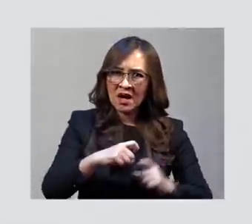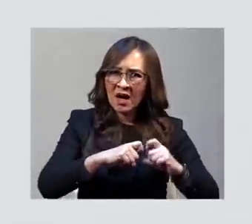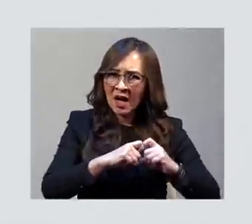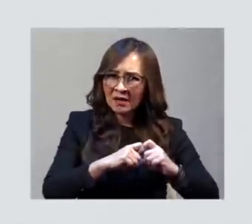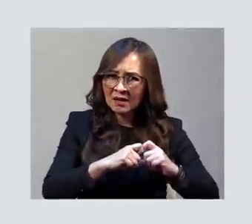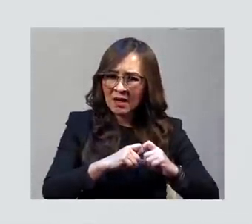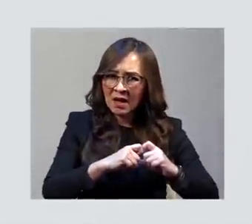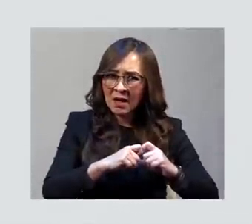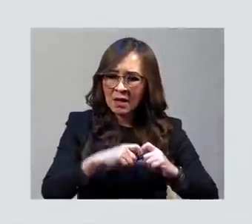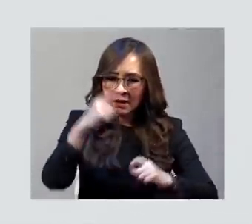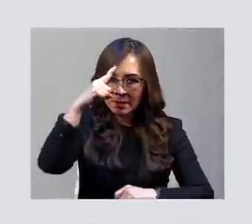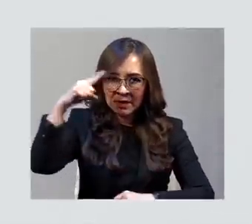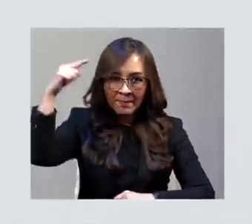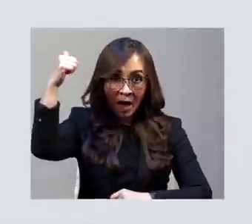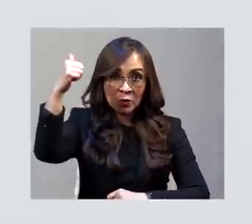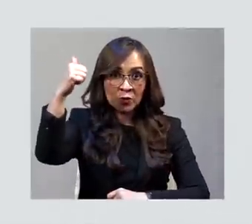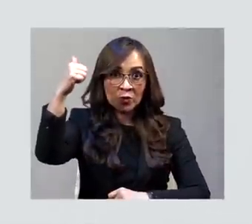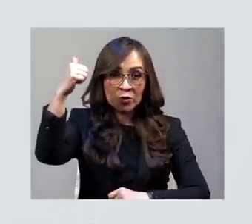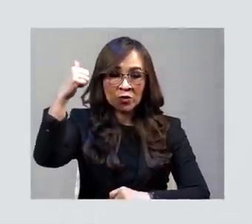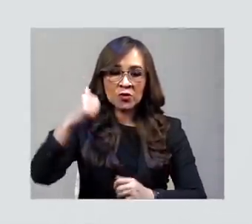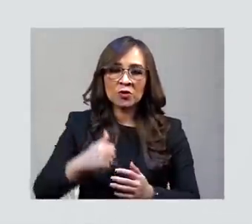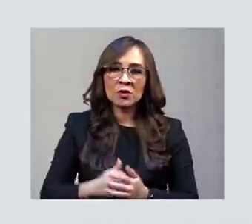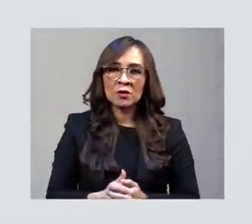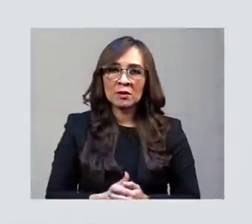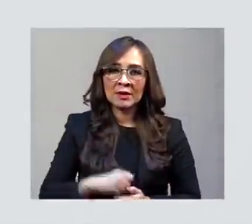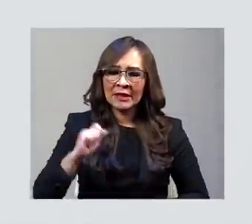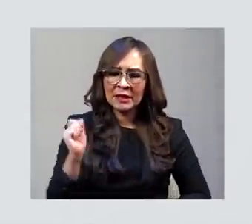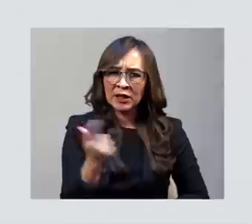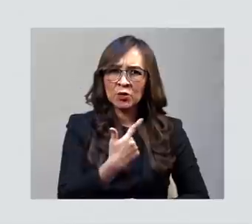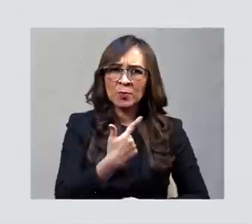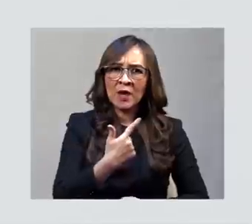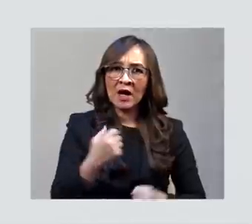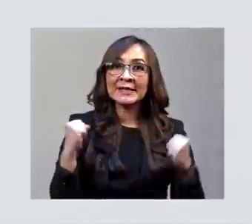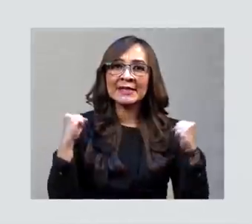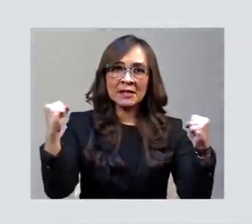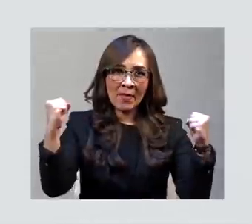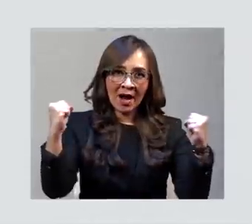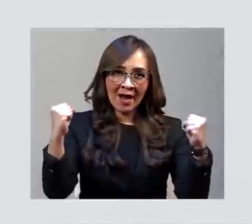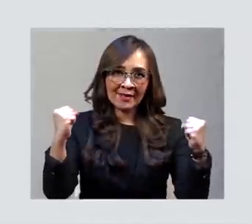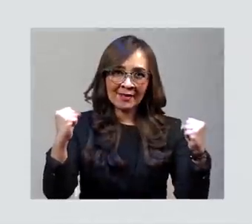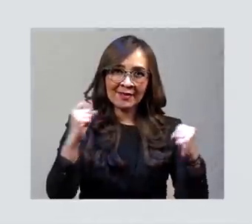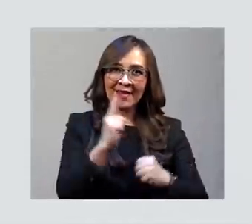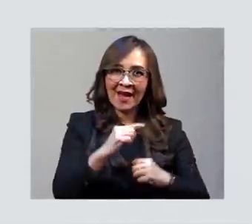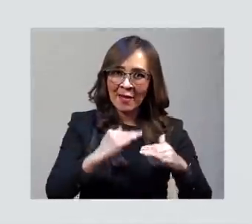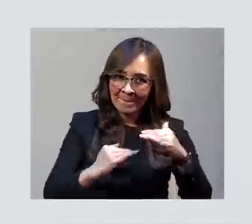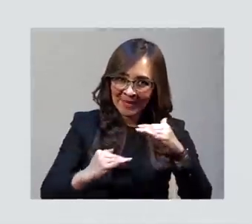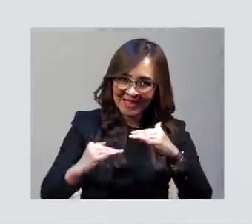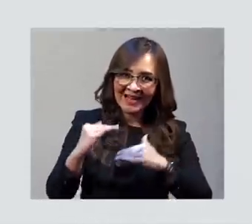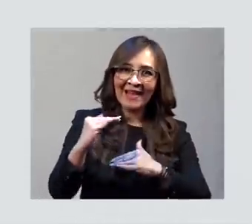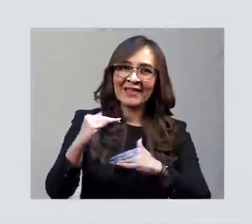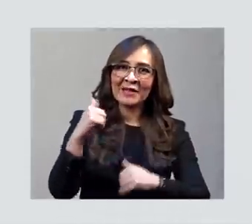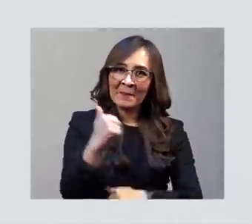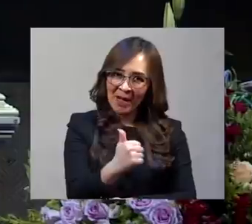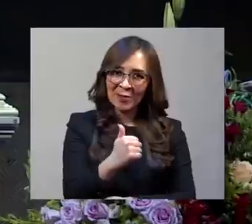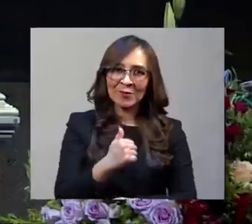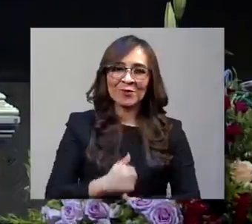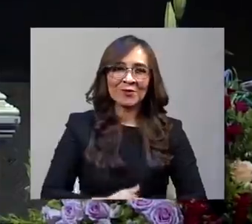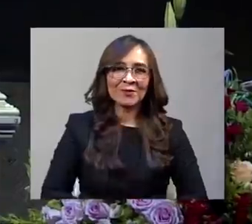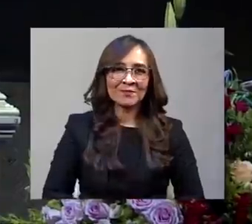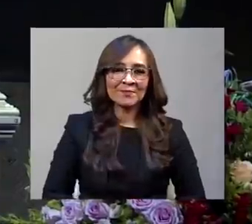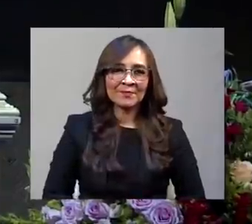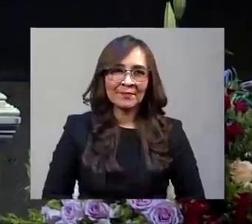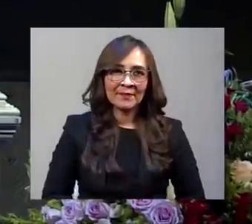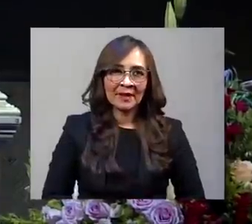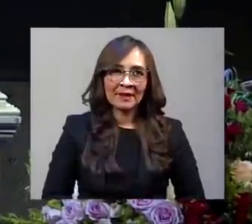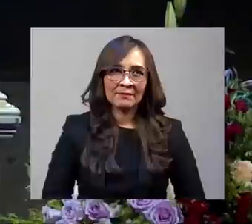lebih bersemangat. Dan ada saja peningkatan-peningkatan kemajuan yang luar biasa yang Tuhan nyatakan dalam hidupnya. Sebagian